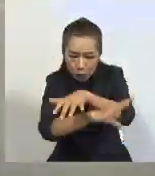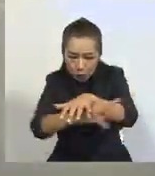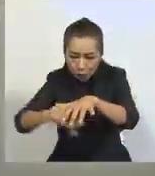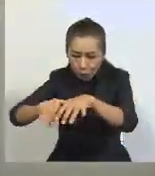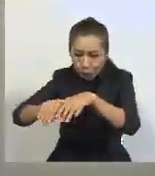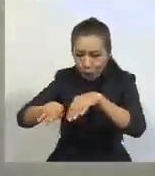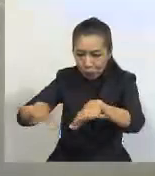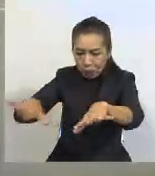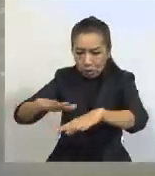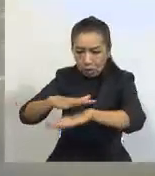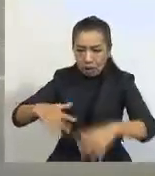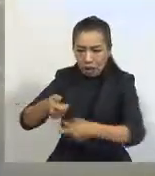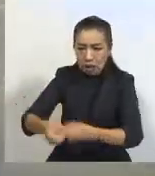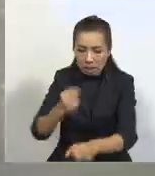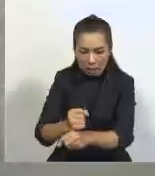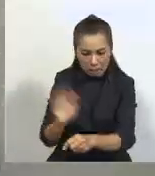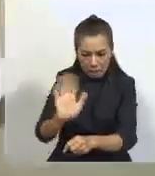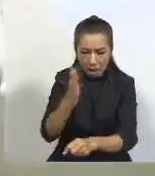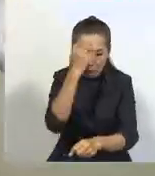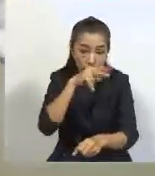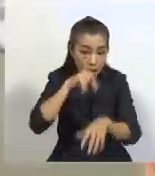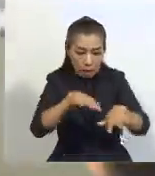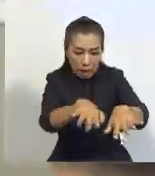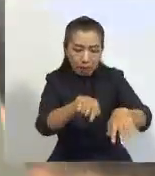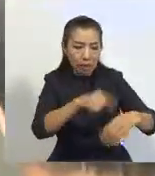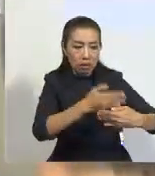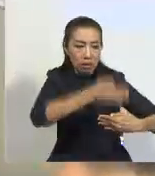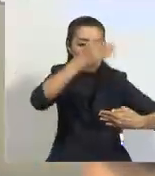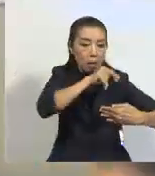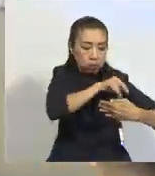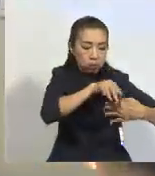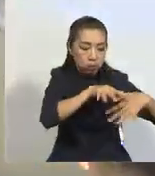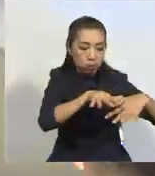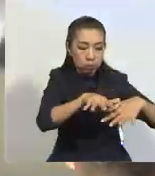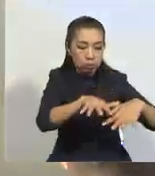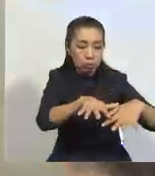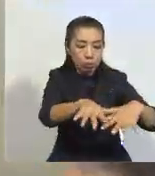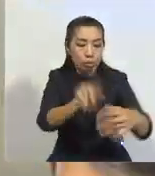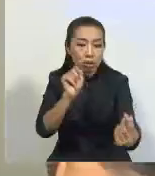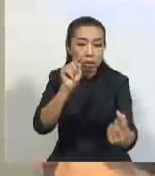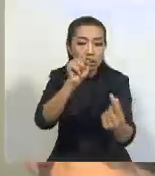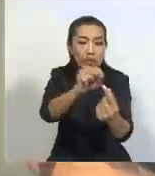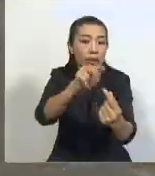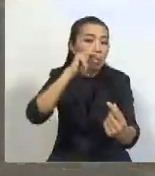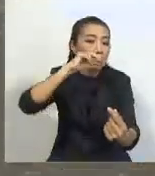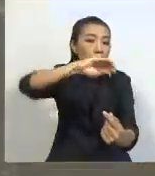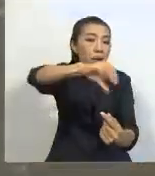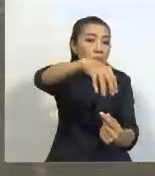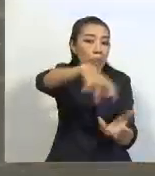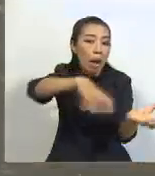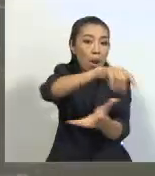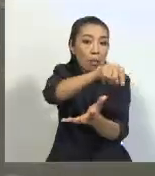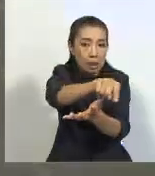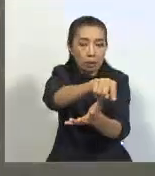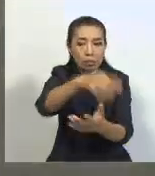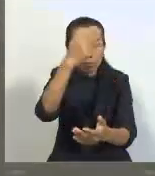ขาดเนื่องจากตอนนี้อยู่ระหว่างส่งน้ำไปใช้ผลิตน้ำประปาในพื้นที่อำเภอโนนสูงและอำเภอโนนไทยบางส่วน